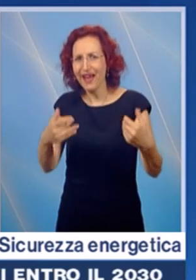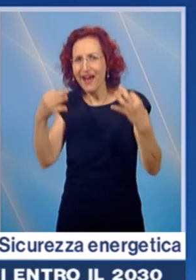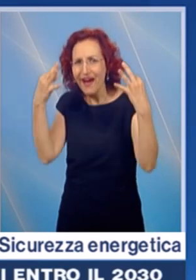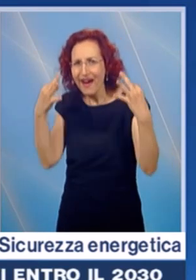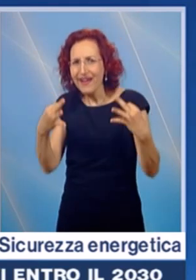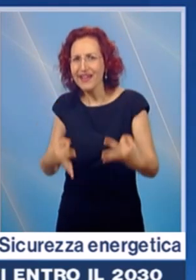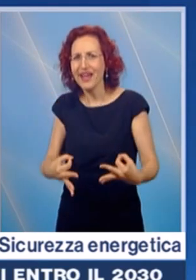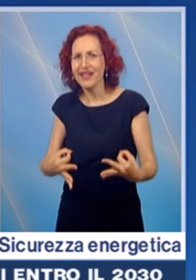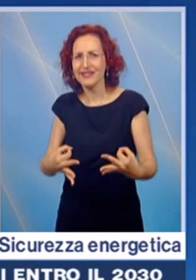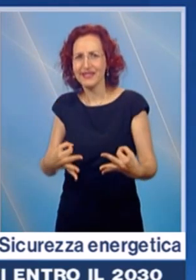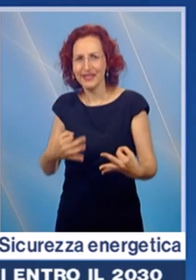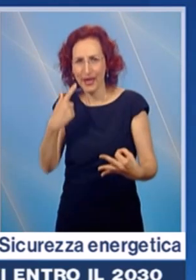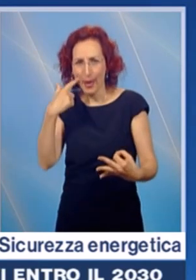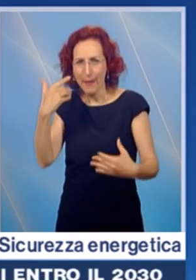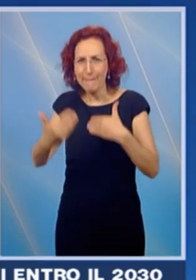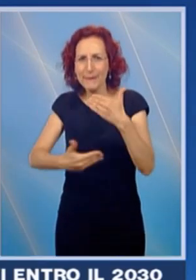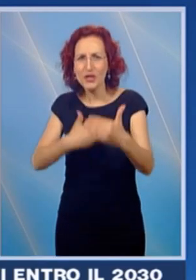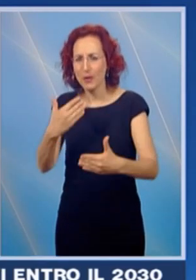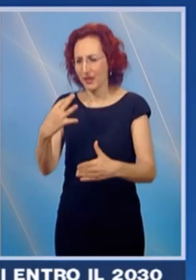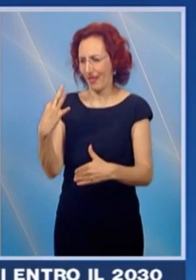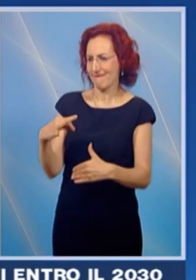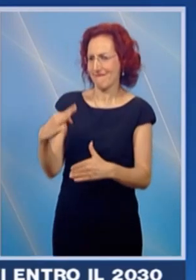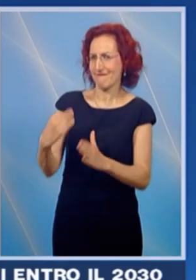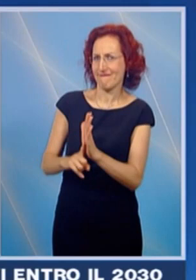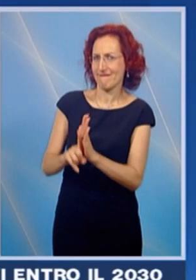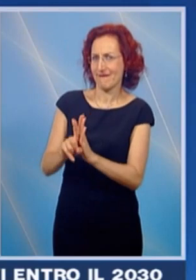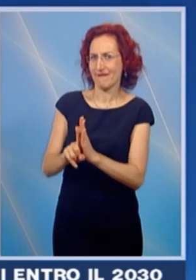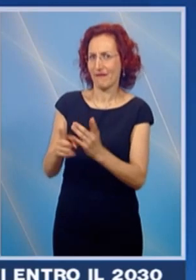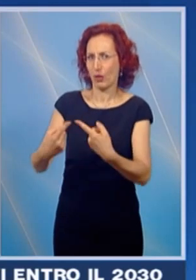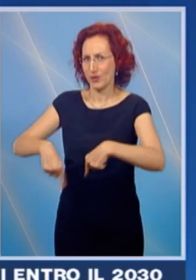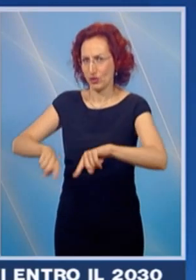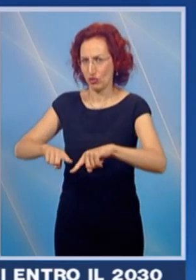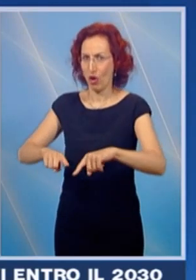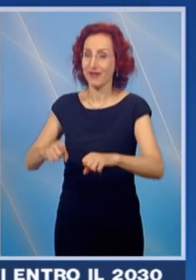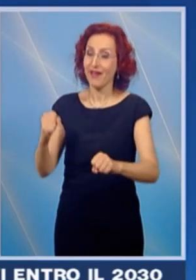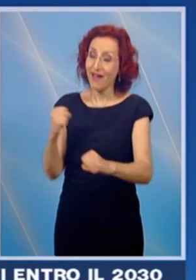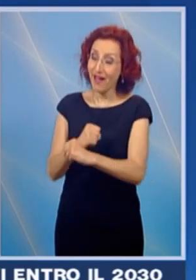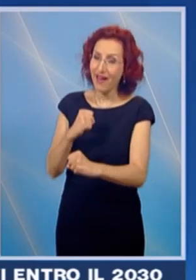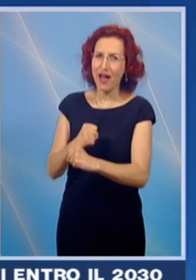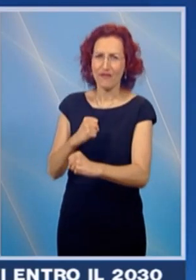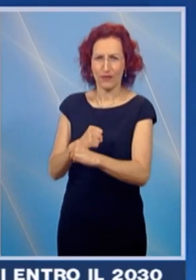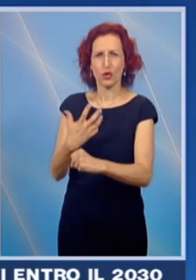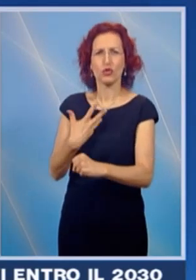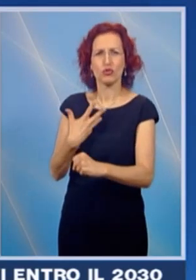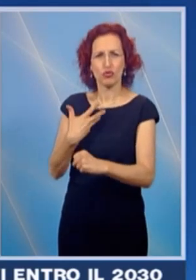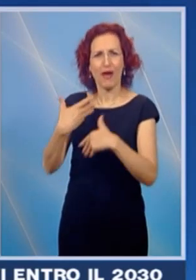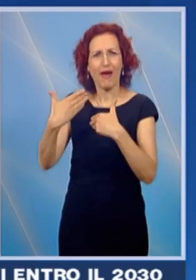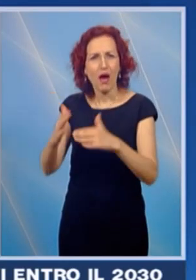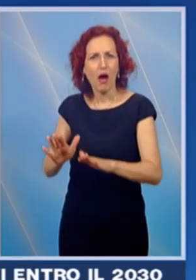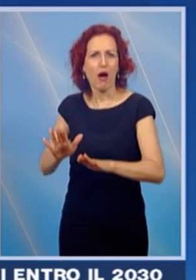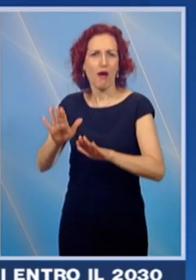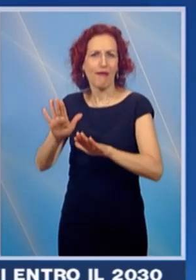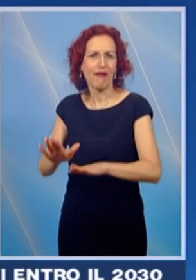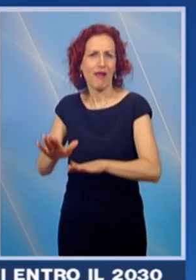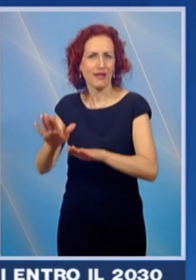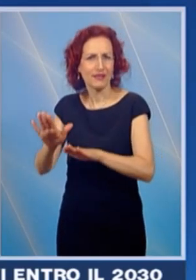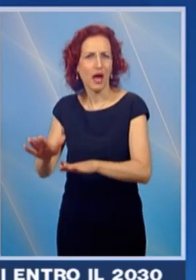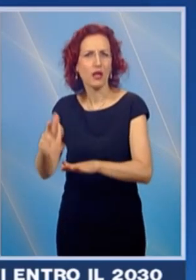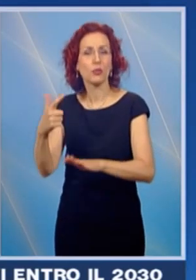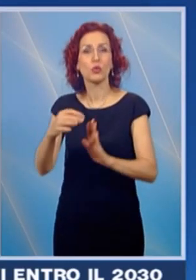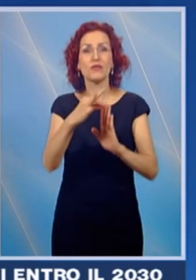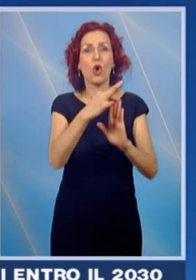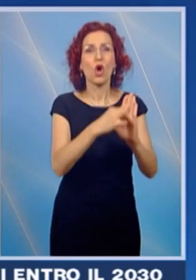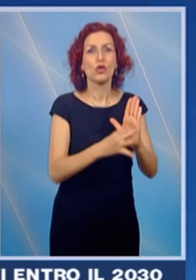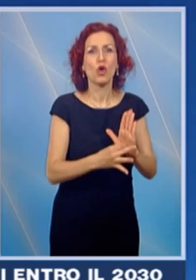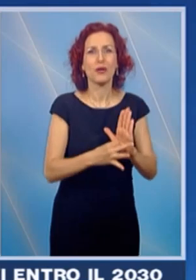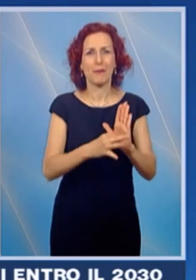della performance della Commissione, il cui lavoro è stato spesso rallentato dalle costanti anche modifiche normative seguitesi